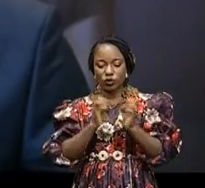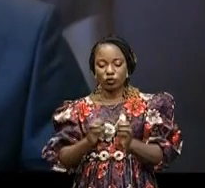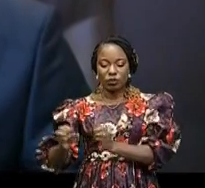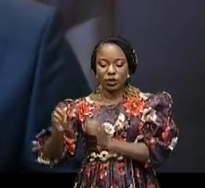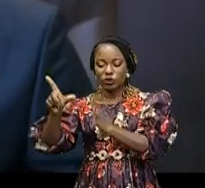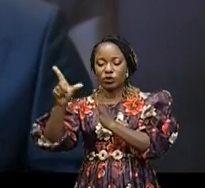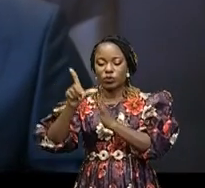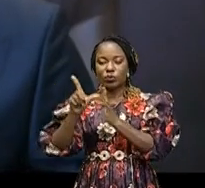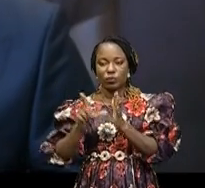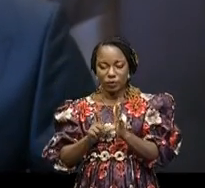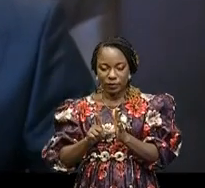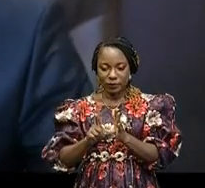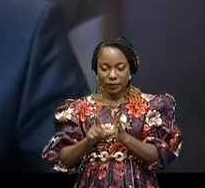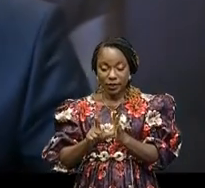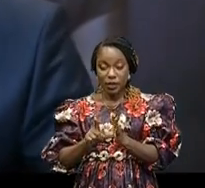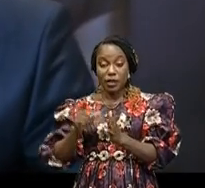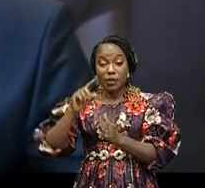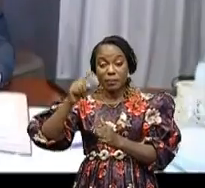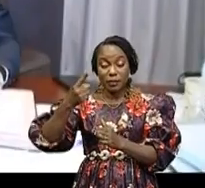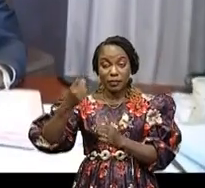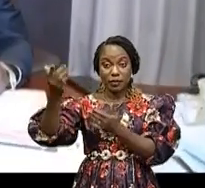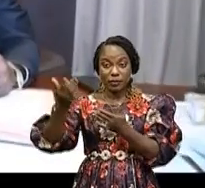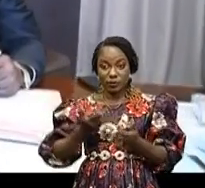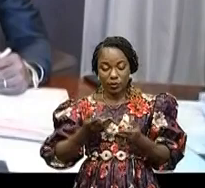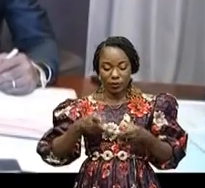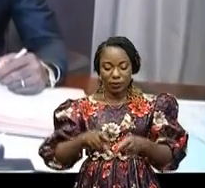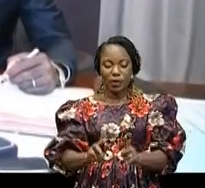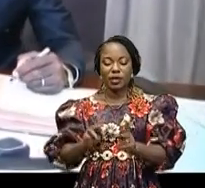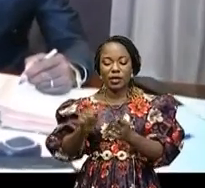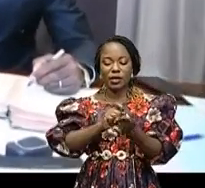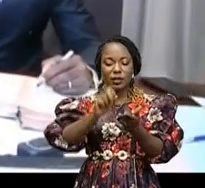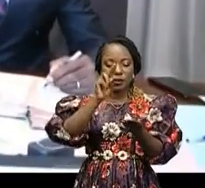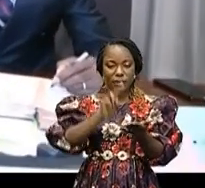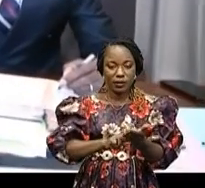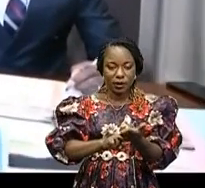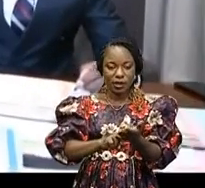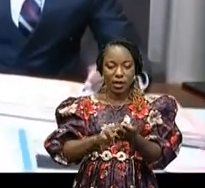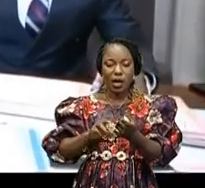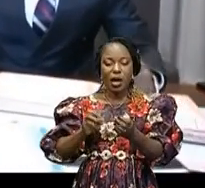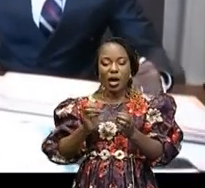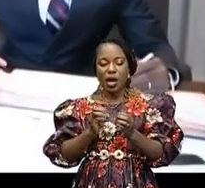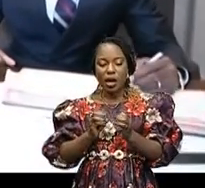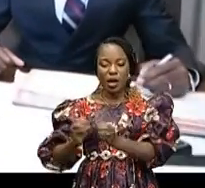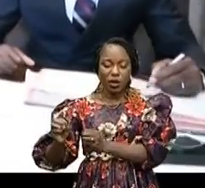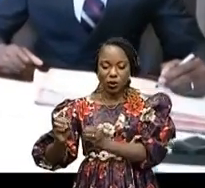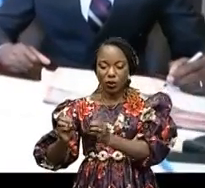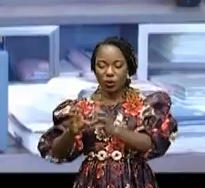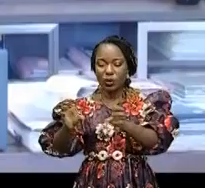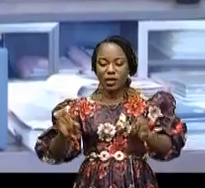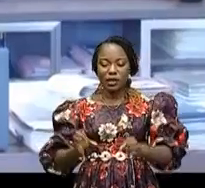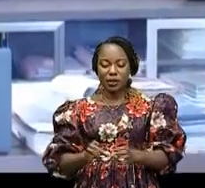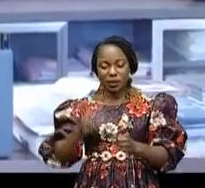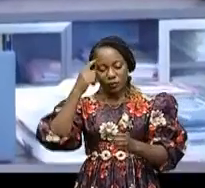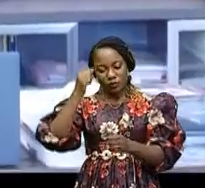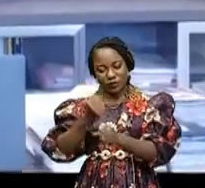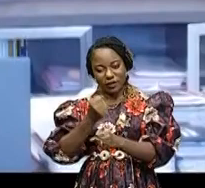délibération. Le premier a porté sur l'autorisation de ratification de l'accord cadre pour la protection des investissements entre